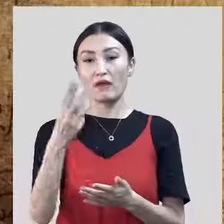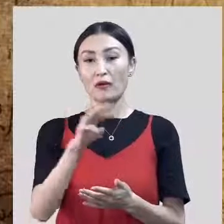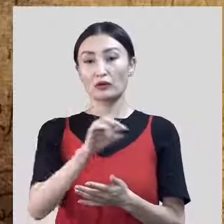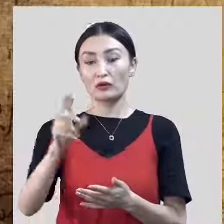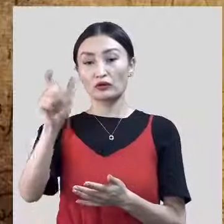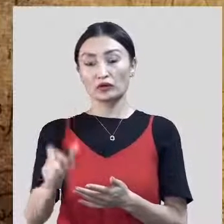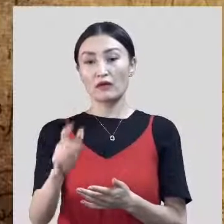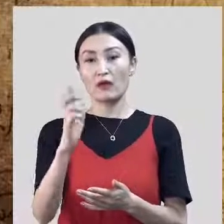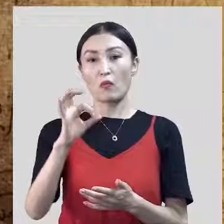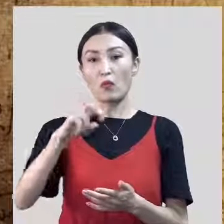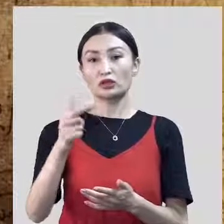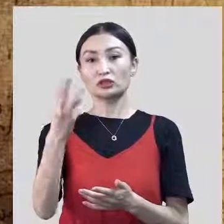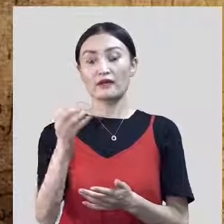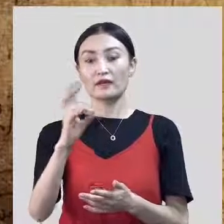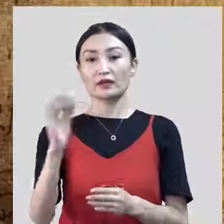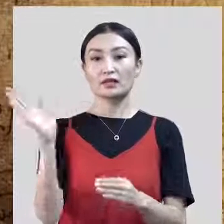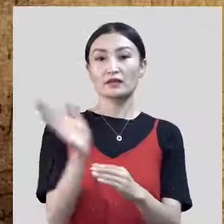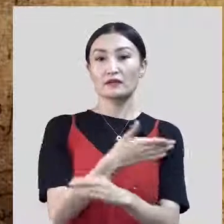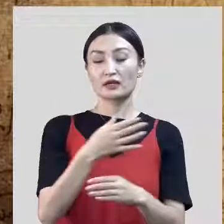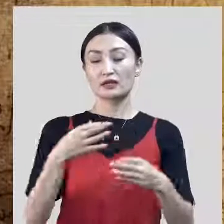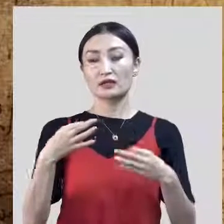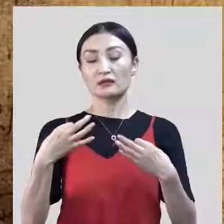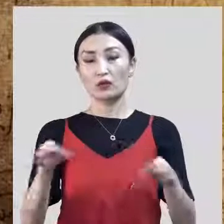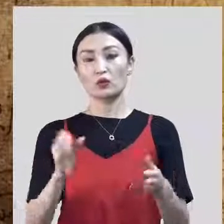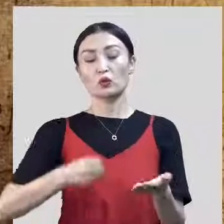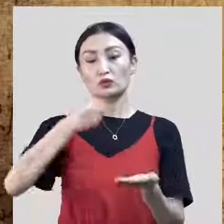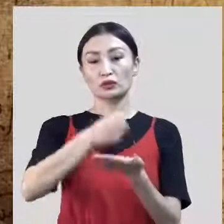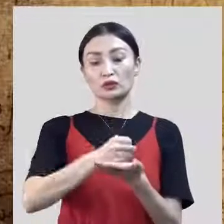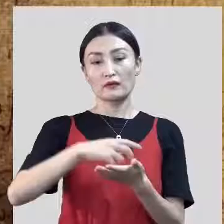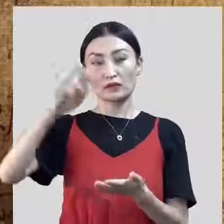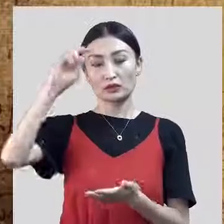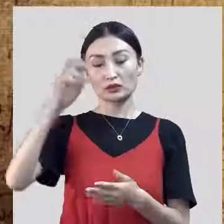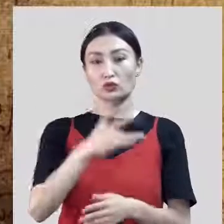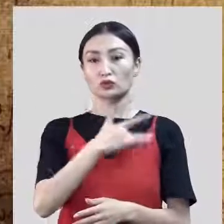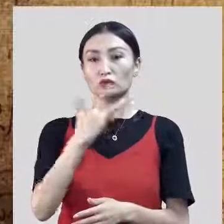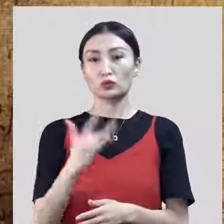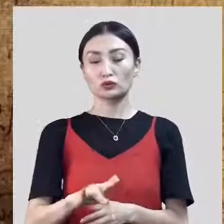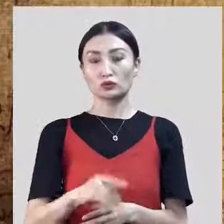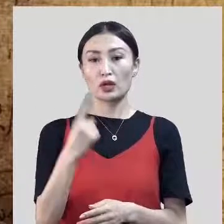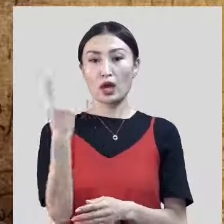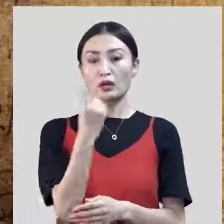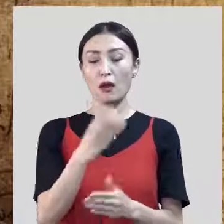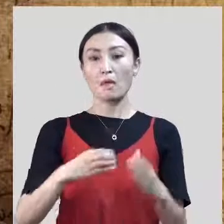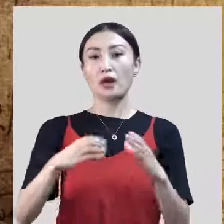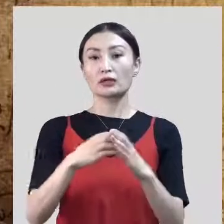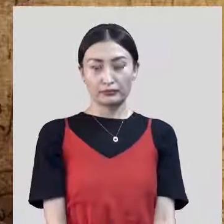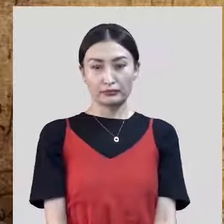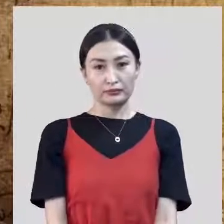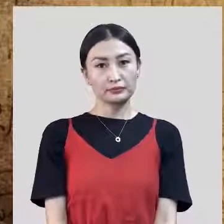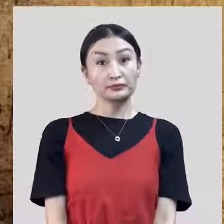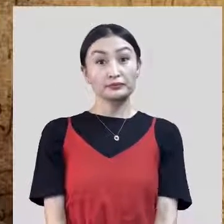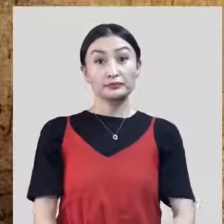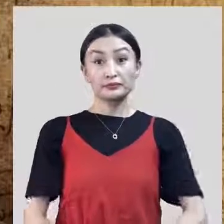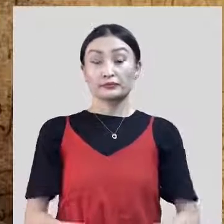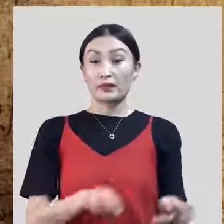большевики свергли демократию и установили в стране жесткую 1 партийную диктатуру